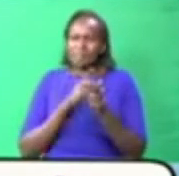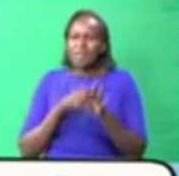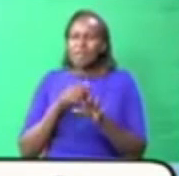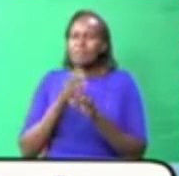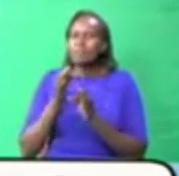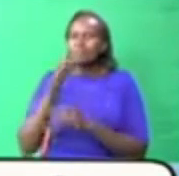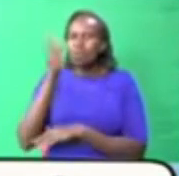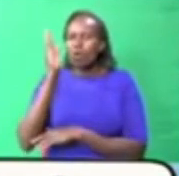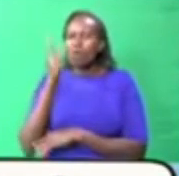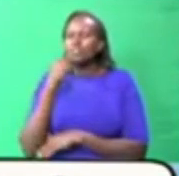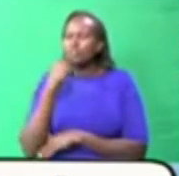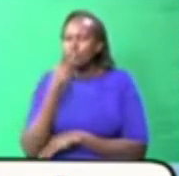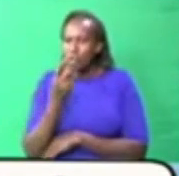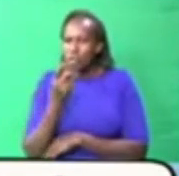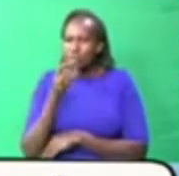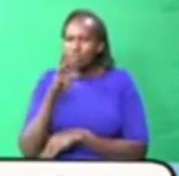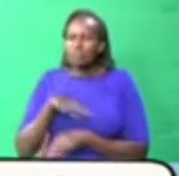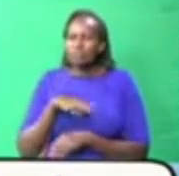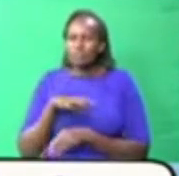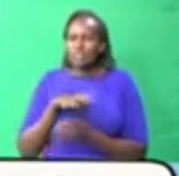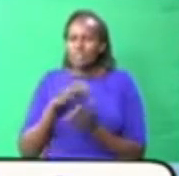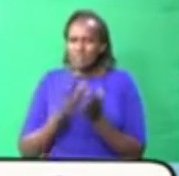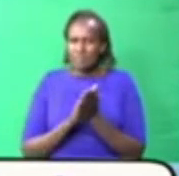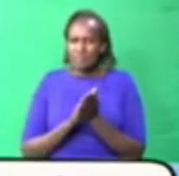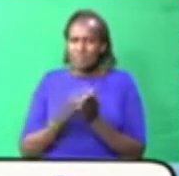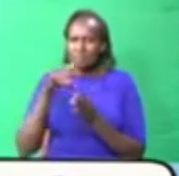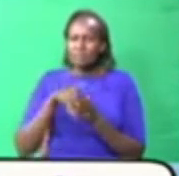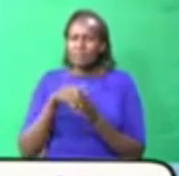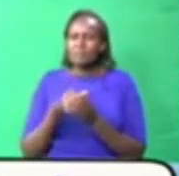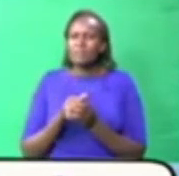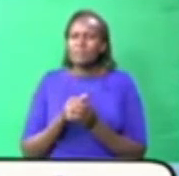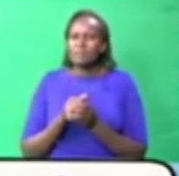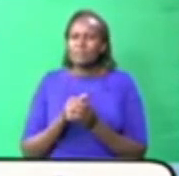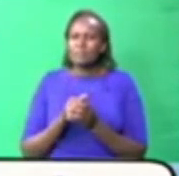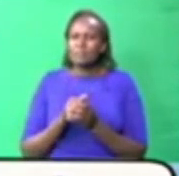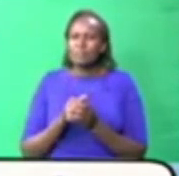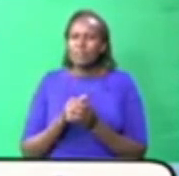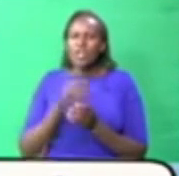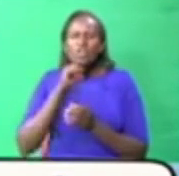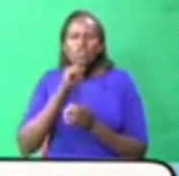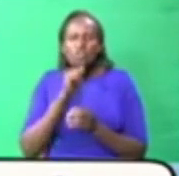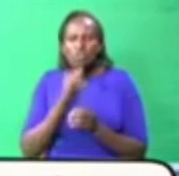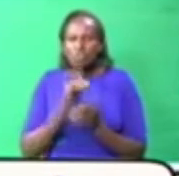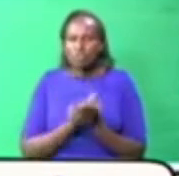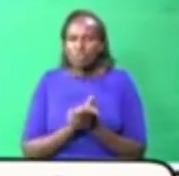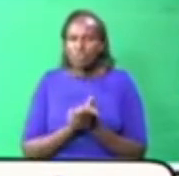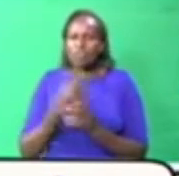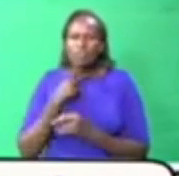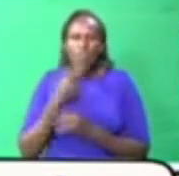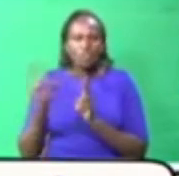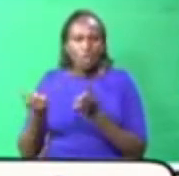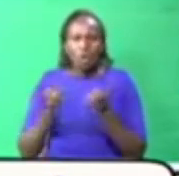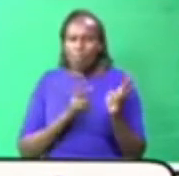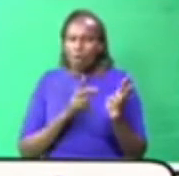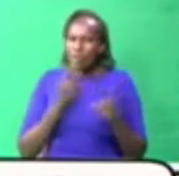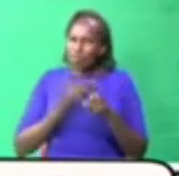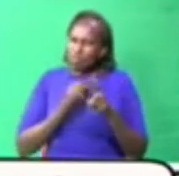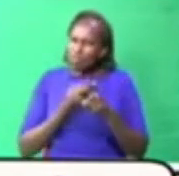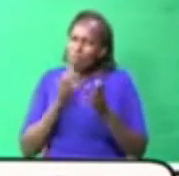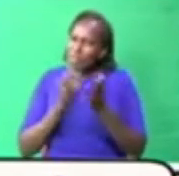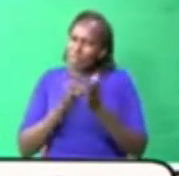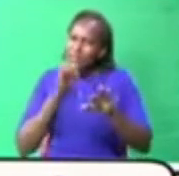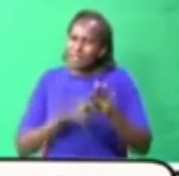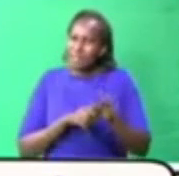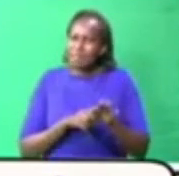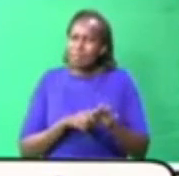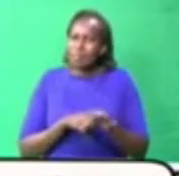there is a peace that you get within you. Unasikia that is not an ordinary voice. Na kutoka wakati unasikia man, in